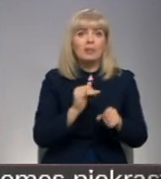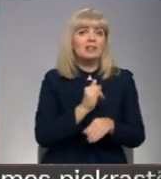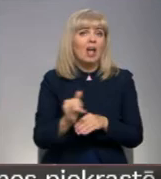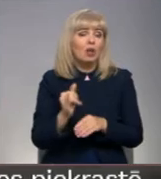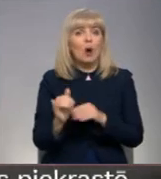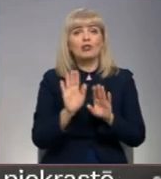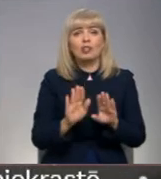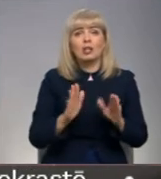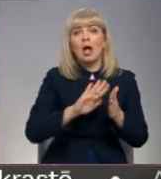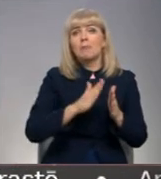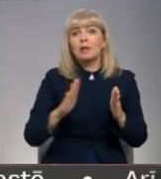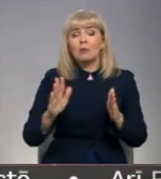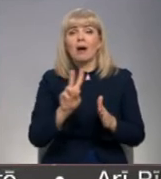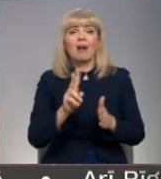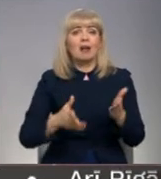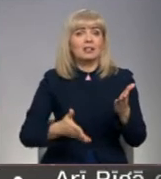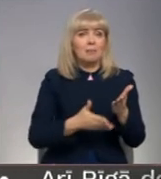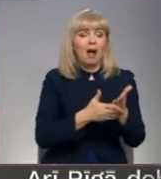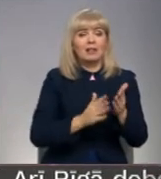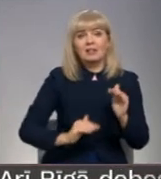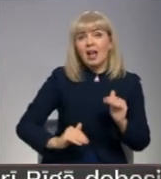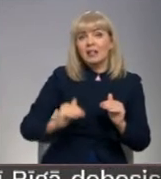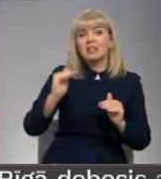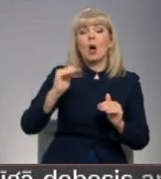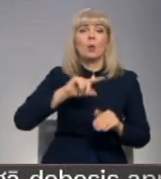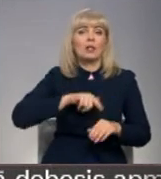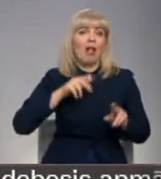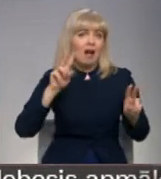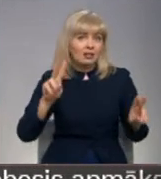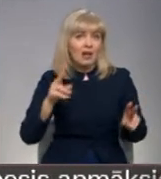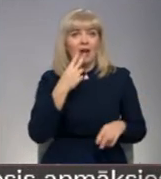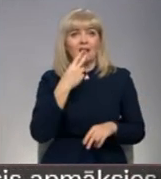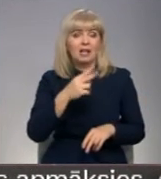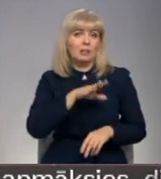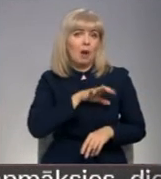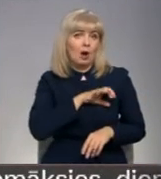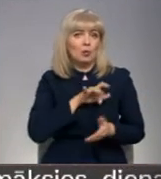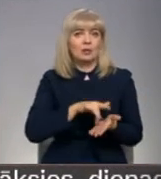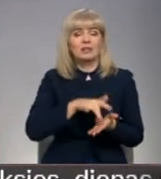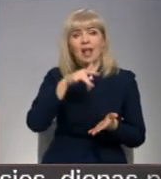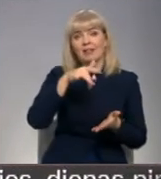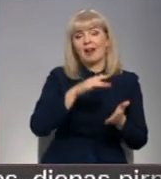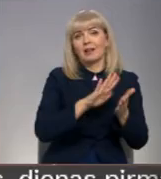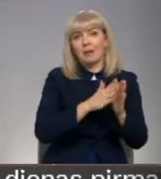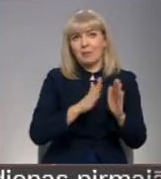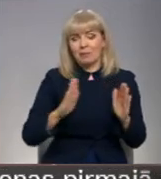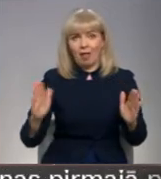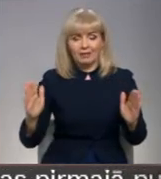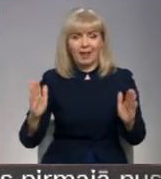izstādē bibliotēkas, kas palīdzēja izaugt Latvijai. Tā skatām Ogres centrālajā bibliotēkā un stāsta Zemgales televīzija.